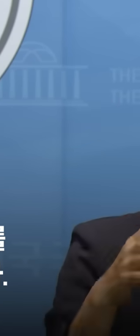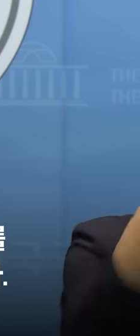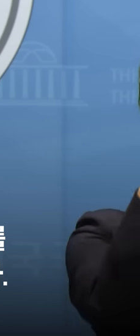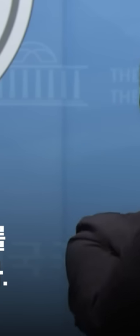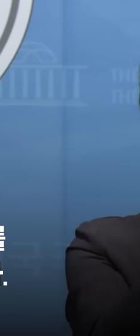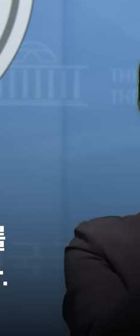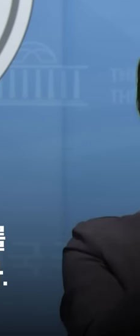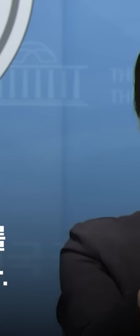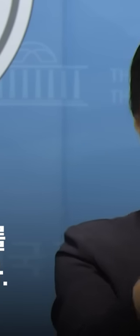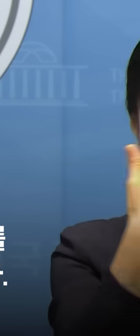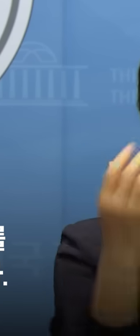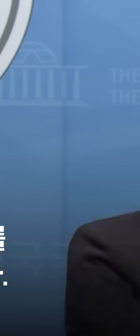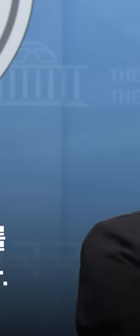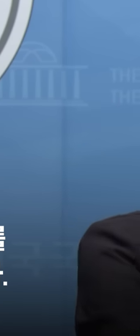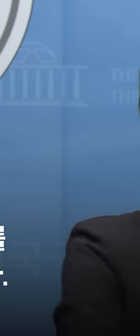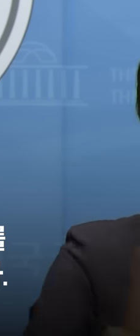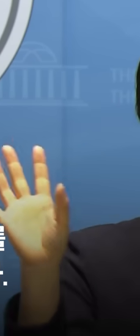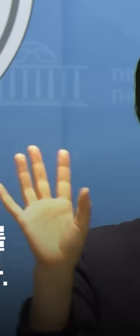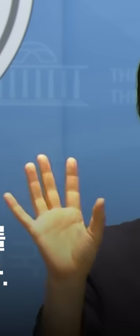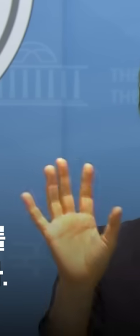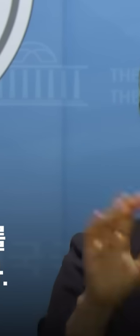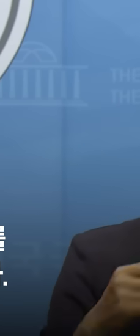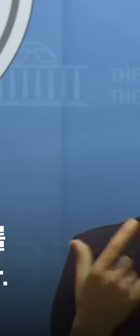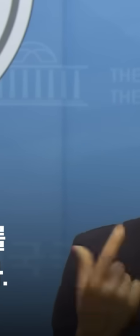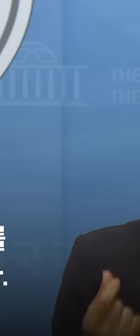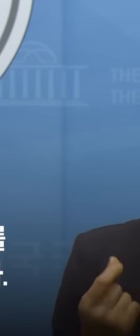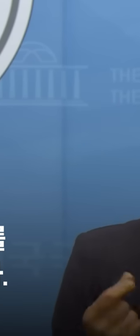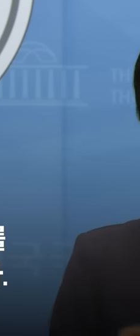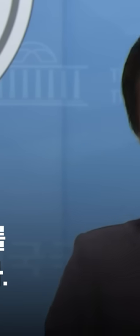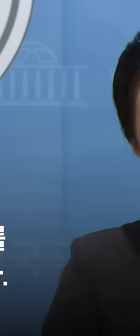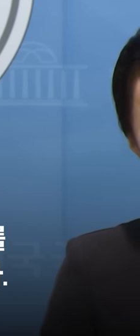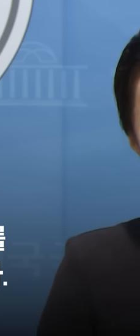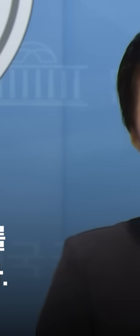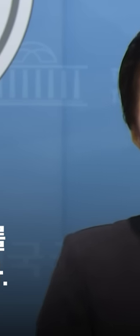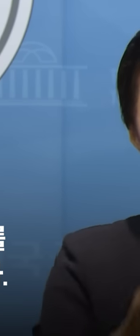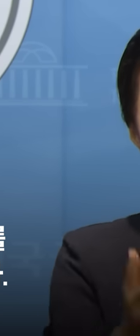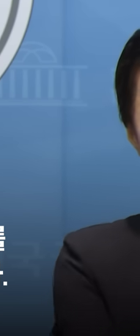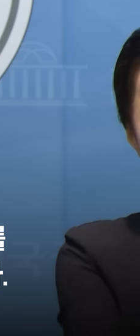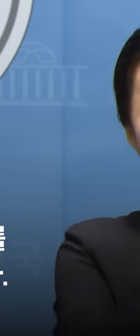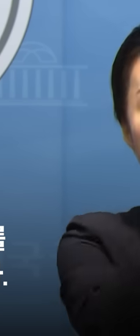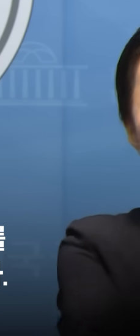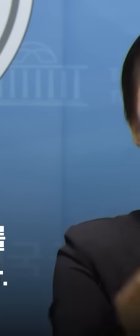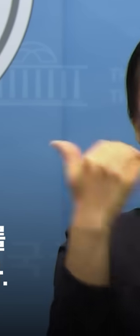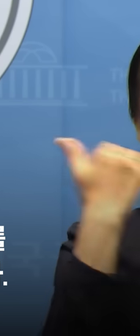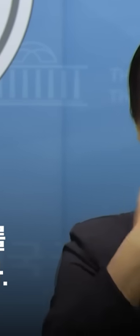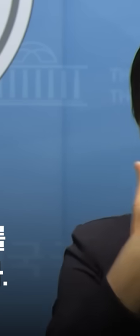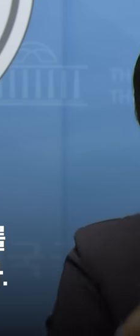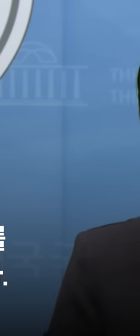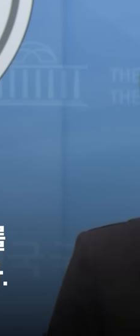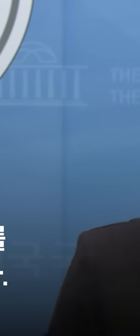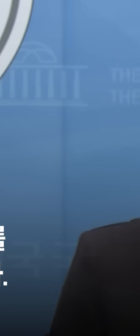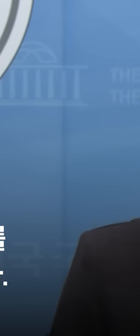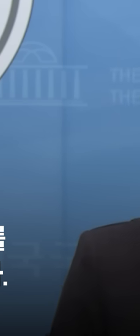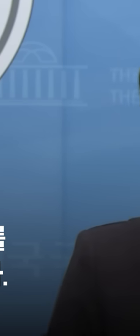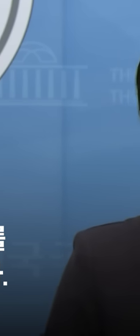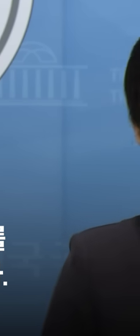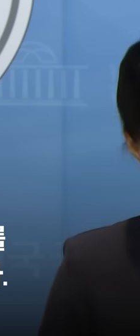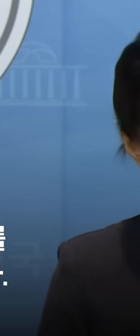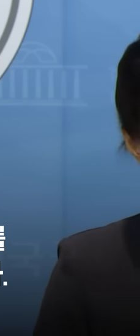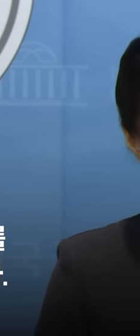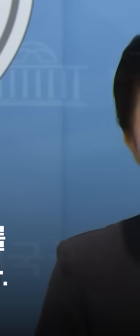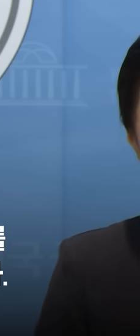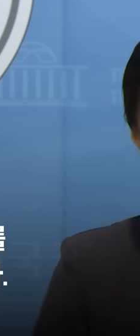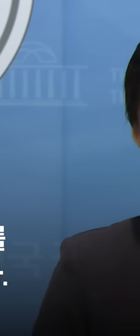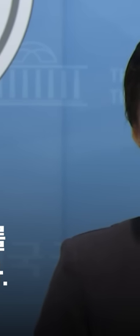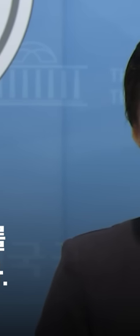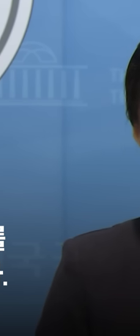정문을 전문을 정면으로 부정하는 이런 인사를 했습니까 윤석 대통령